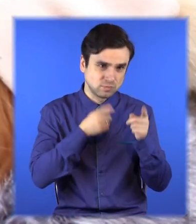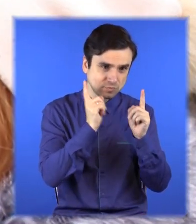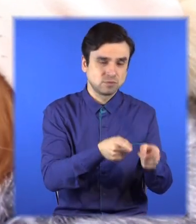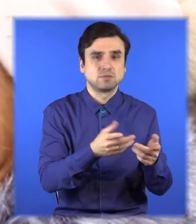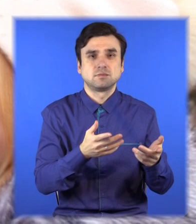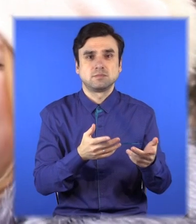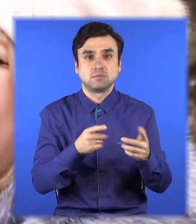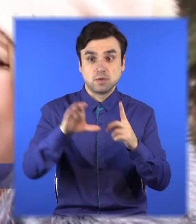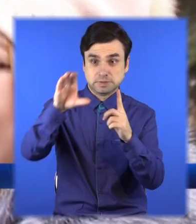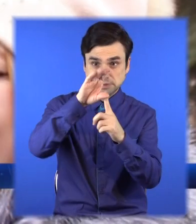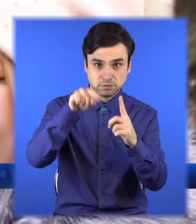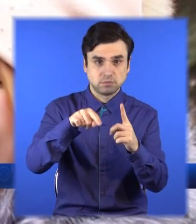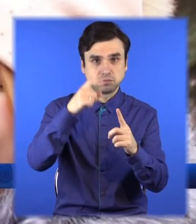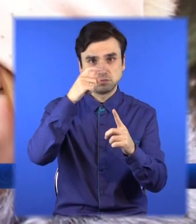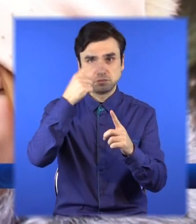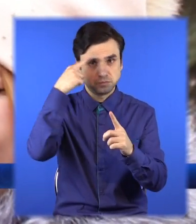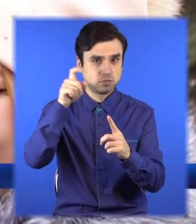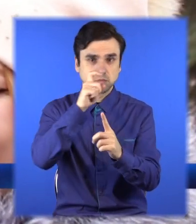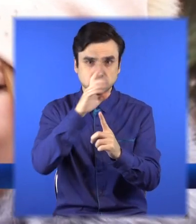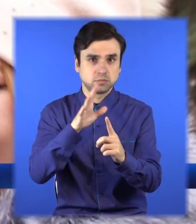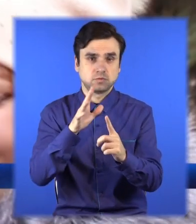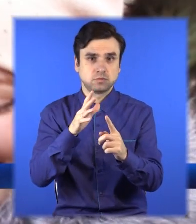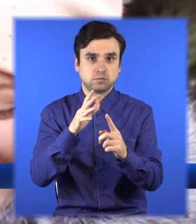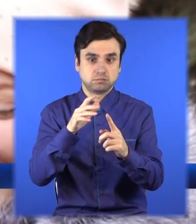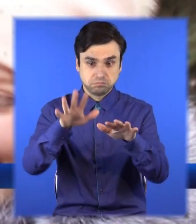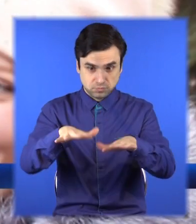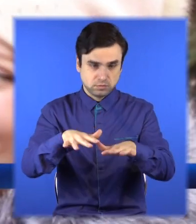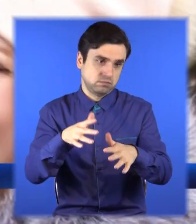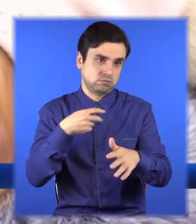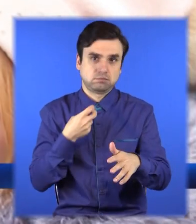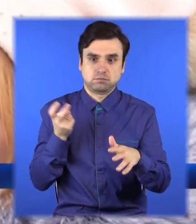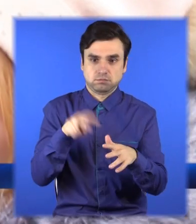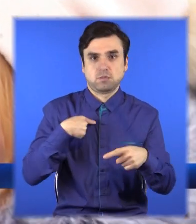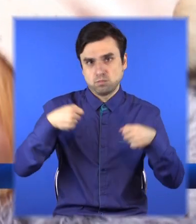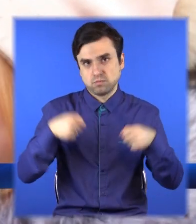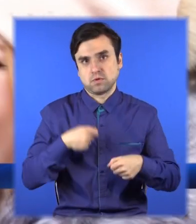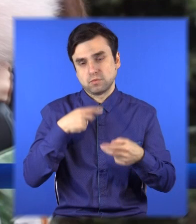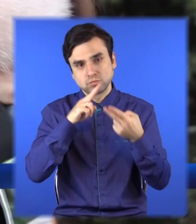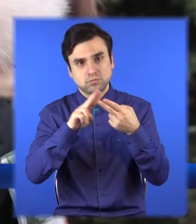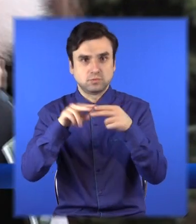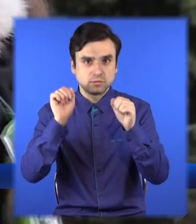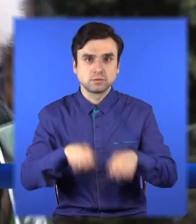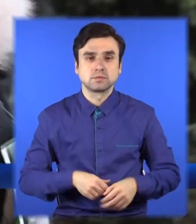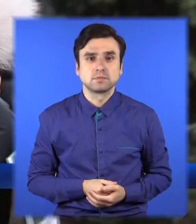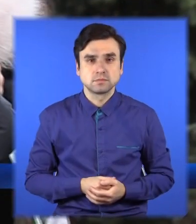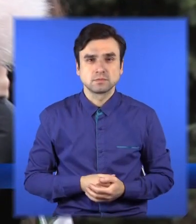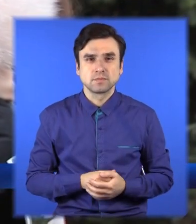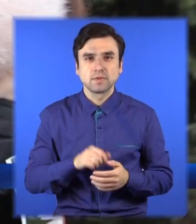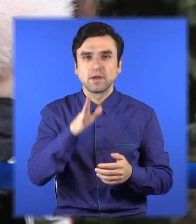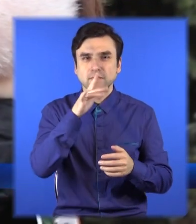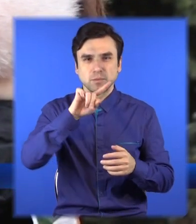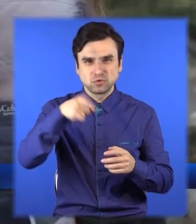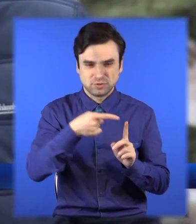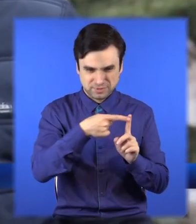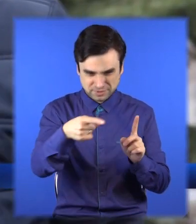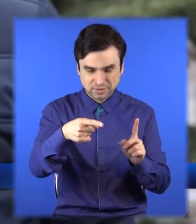это, знаю, нормальная идея все же. На законах Словакії всі можна цілуватися. Лише за годину біля